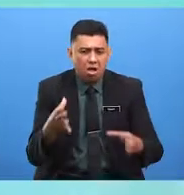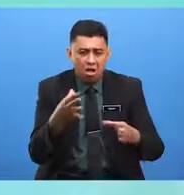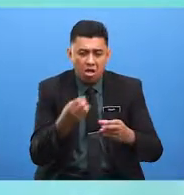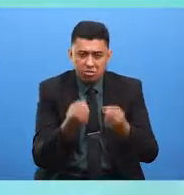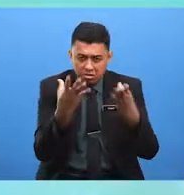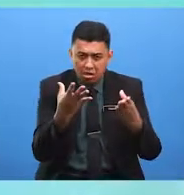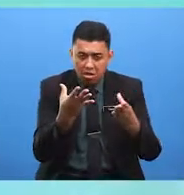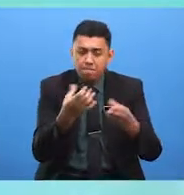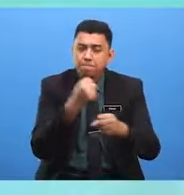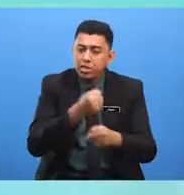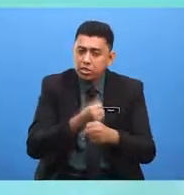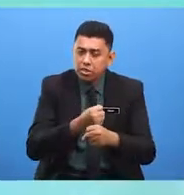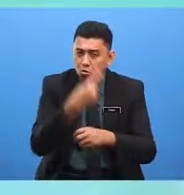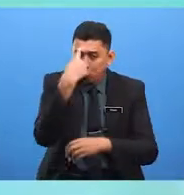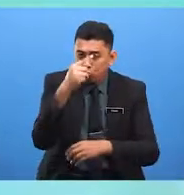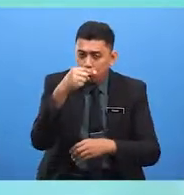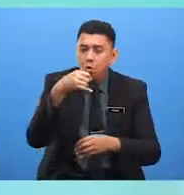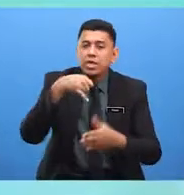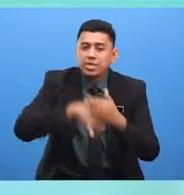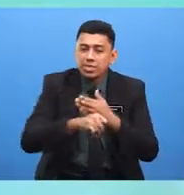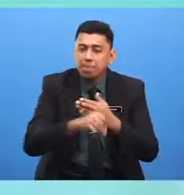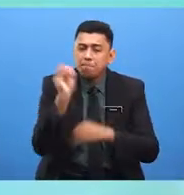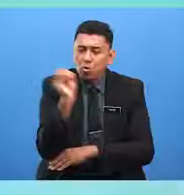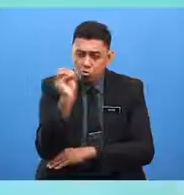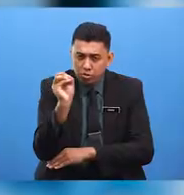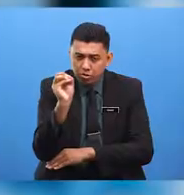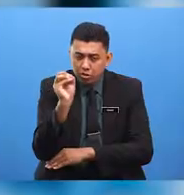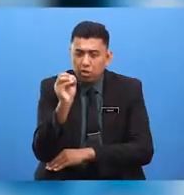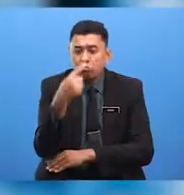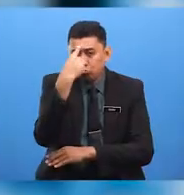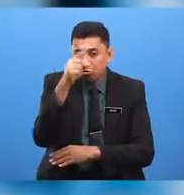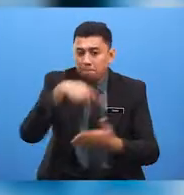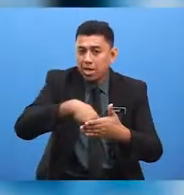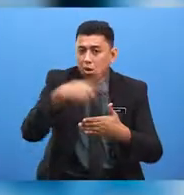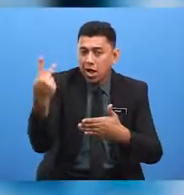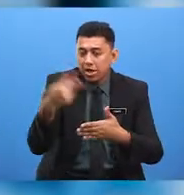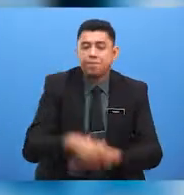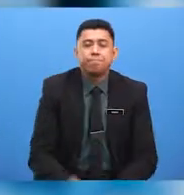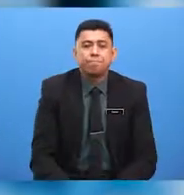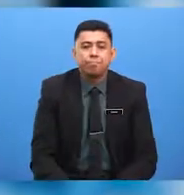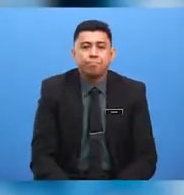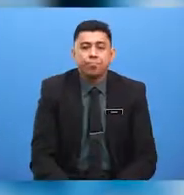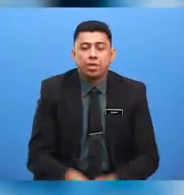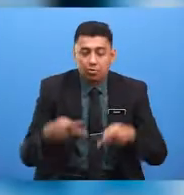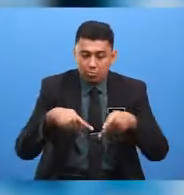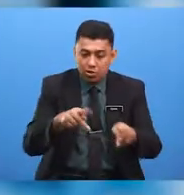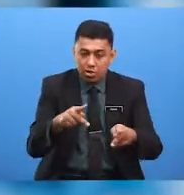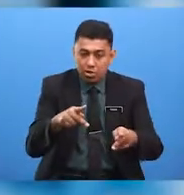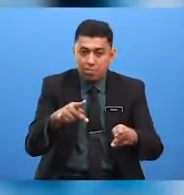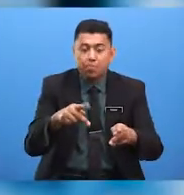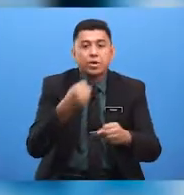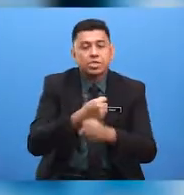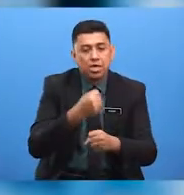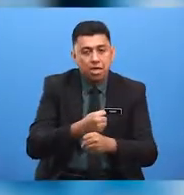untuk mengisi kekosongan dalam aktiviti pengeluaran jadi apabila peluang pekerjaan meningkat